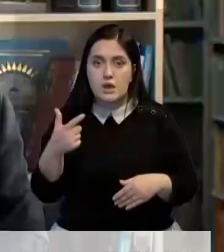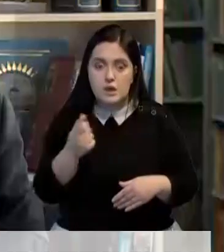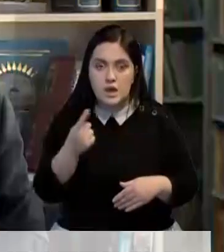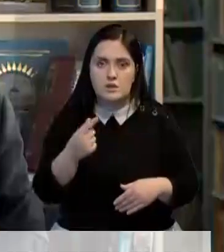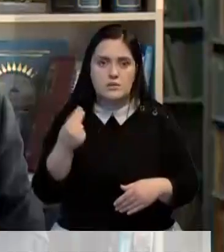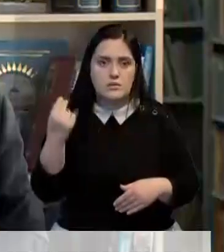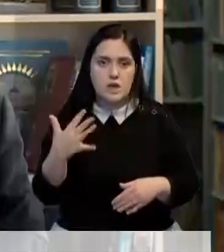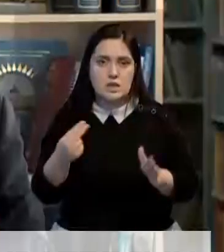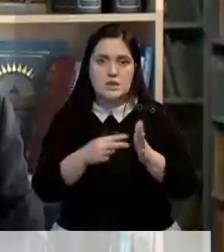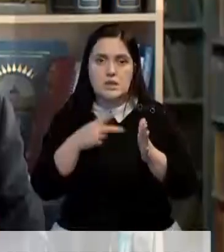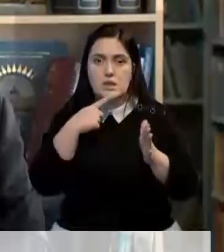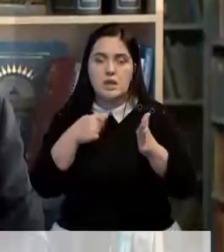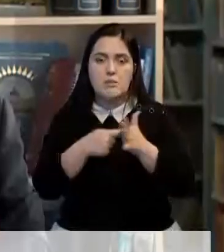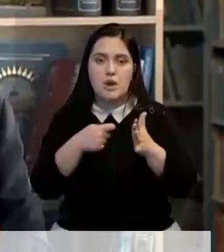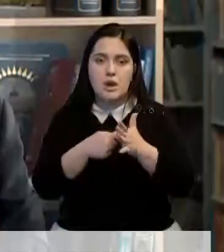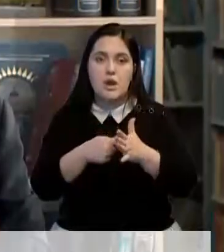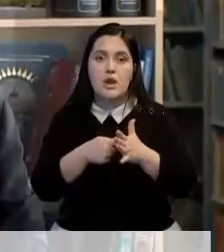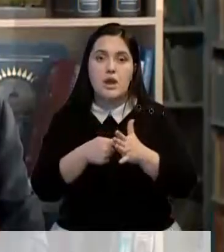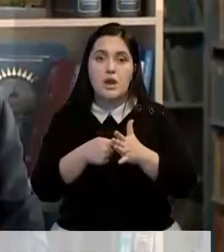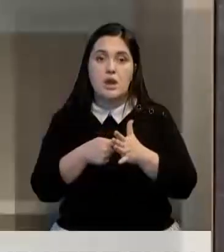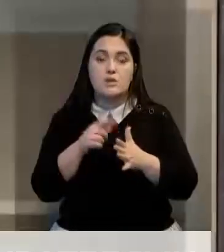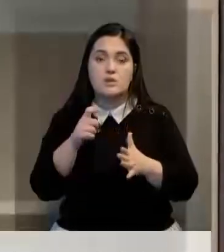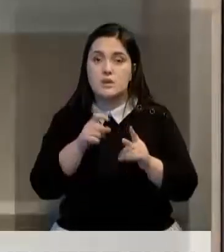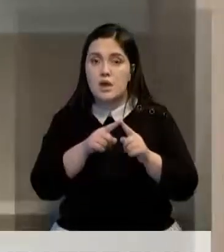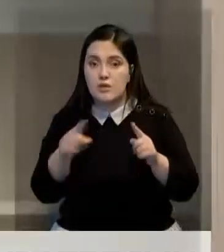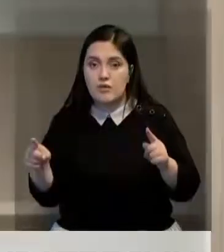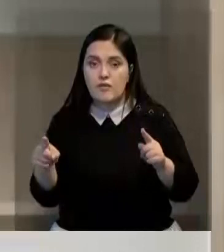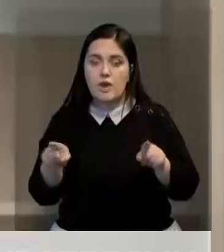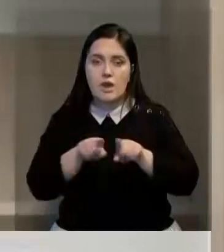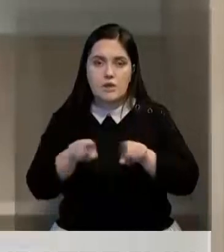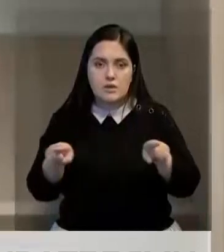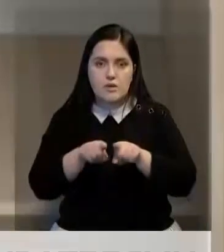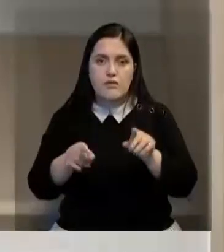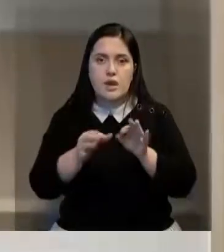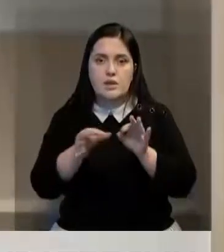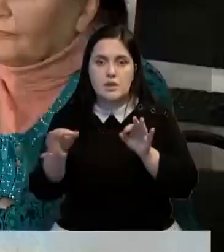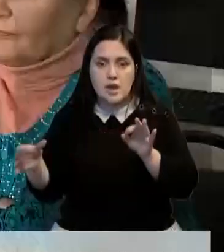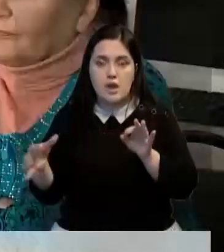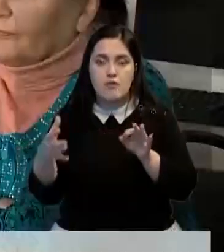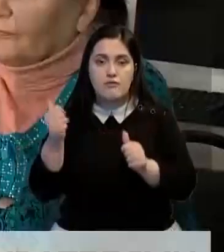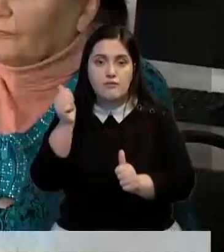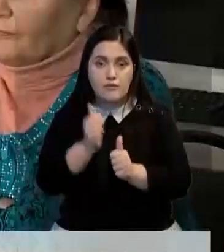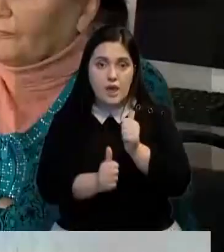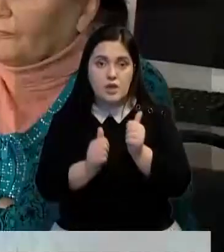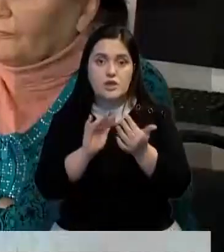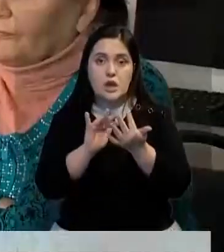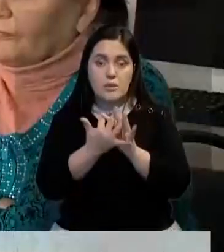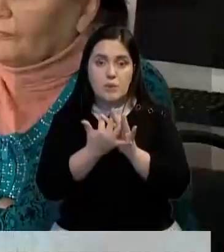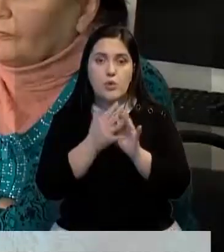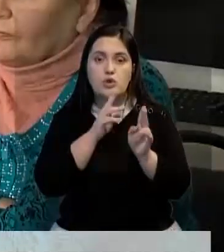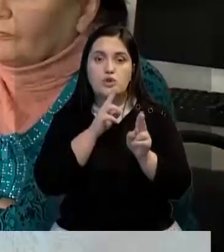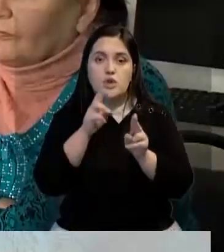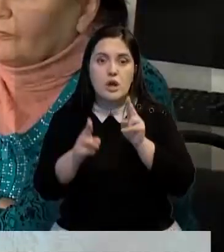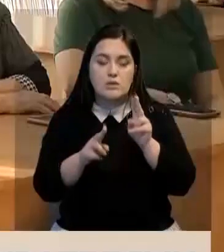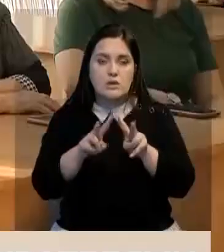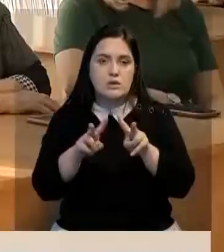воды, газа, высокие цены на корма и многое другое. Партии отметили, что за все время агитационного турне практически в каждом